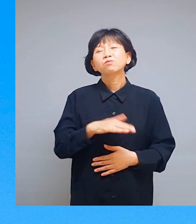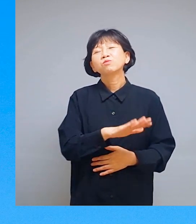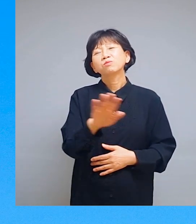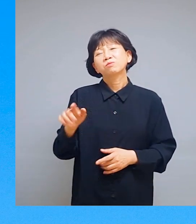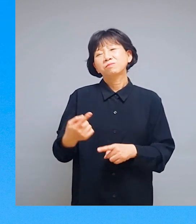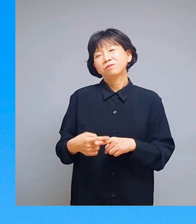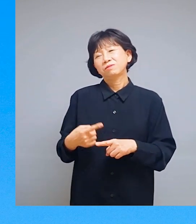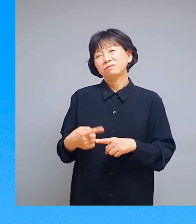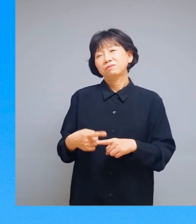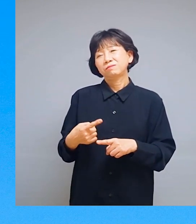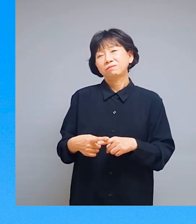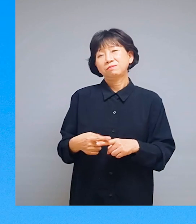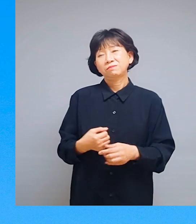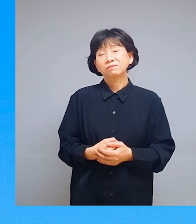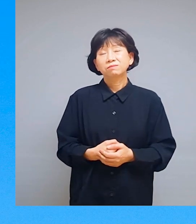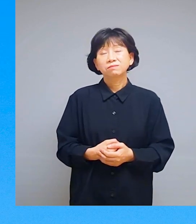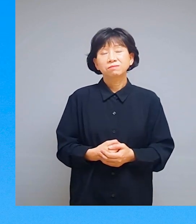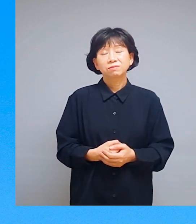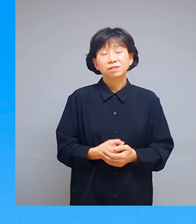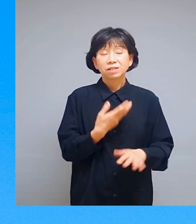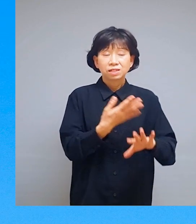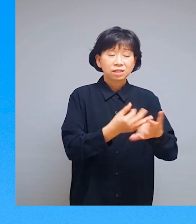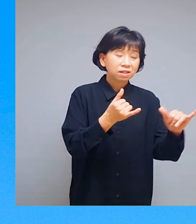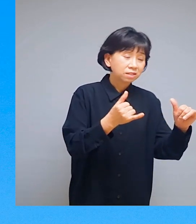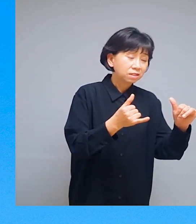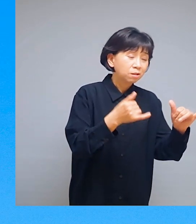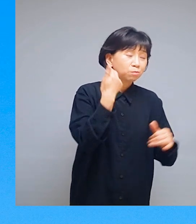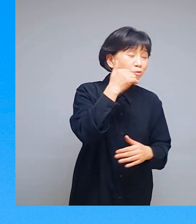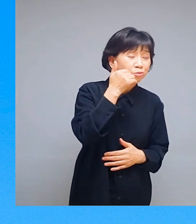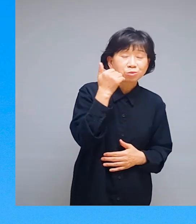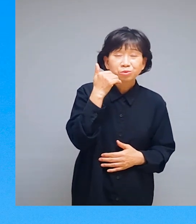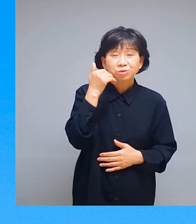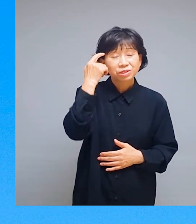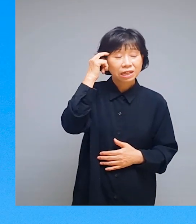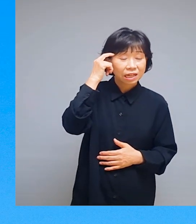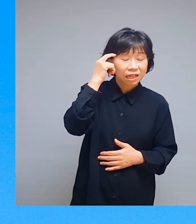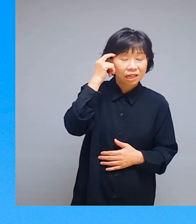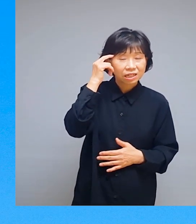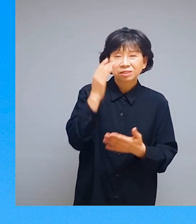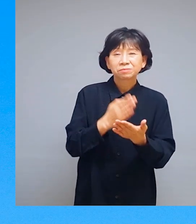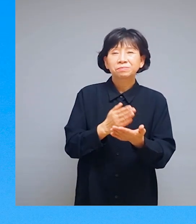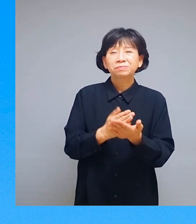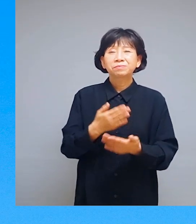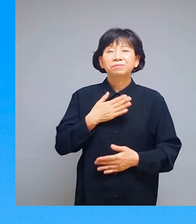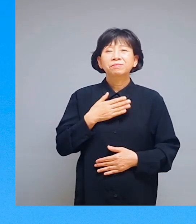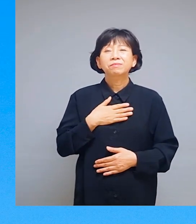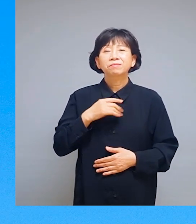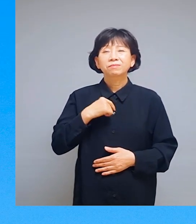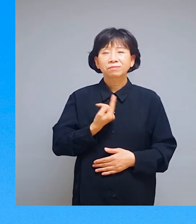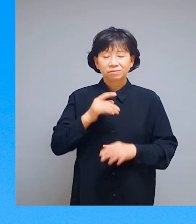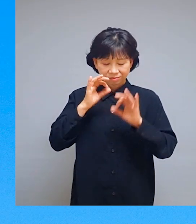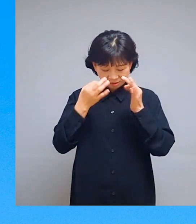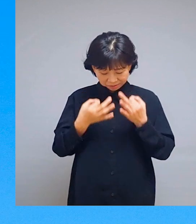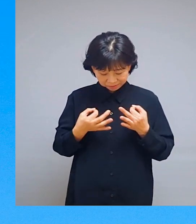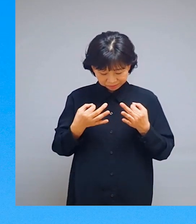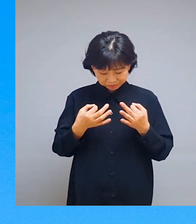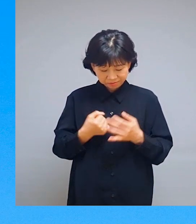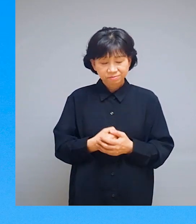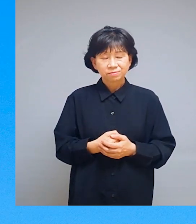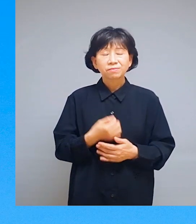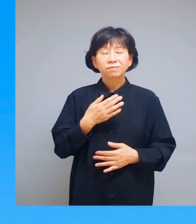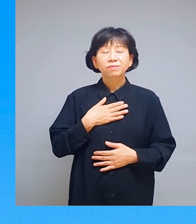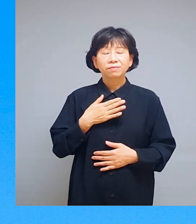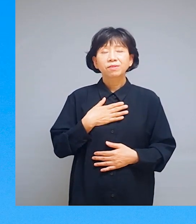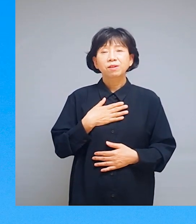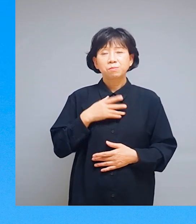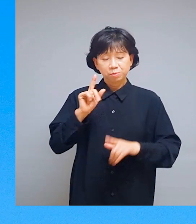있습니다. 남 생각하지 마시고 나도 지금 그 모습일 수도